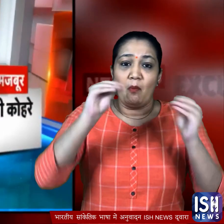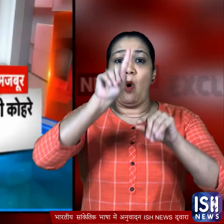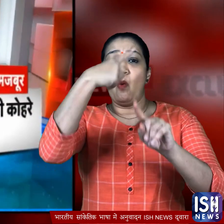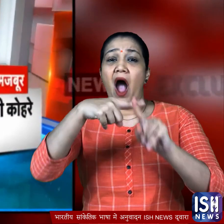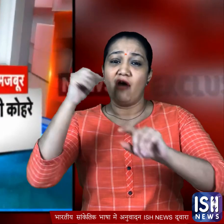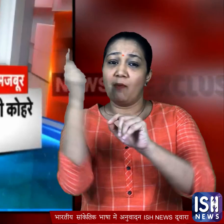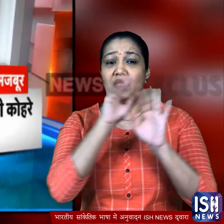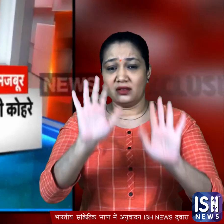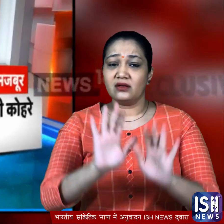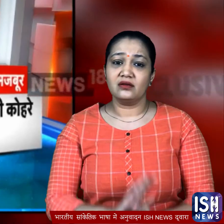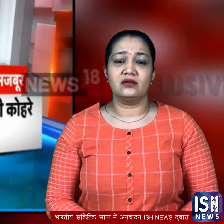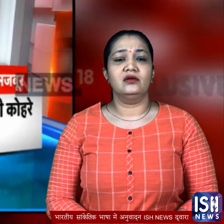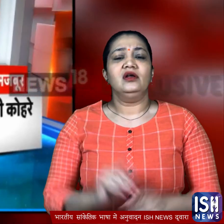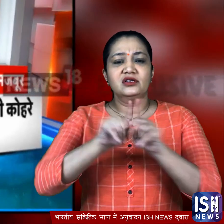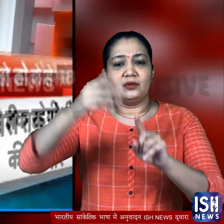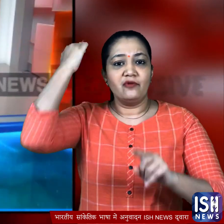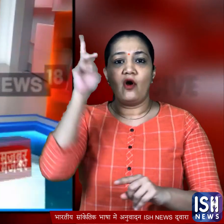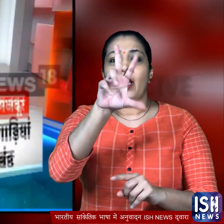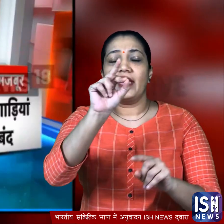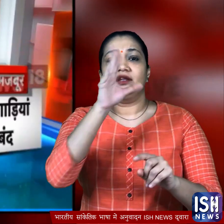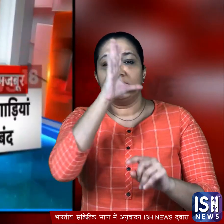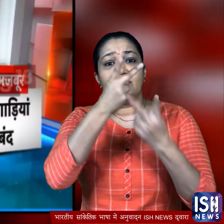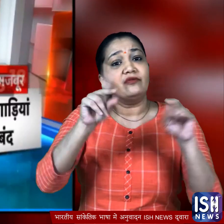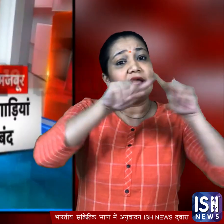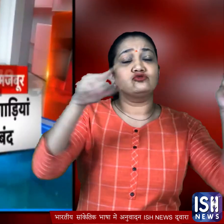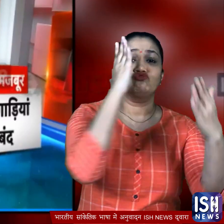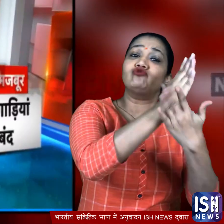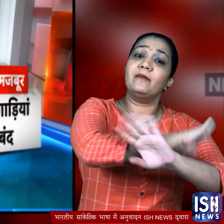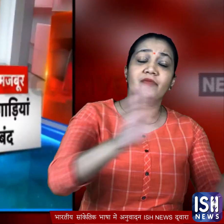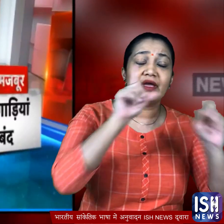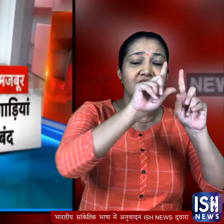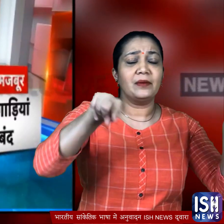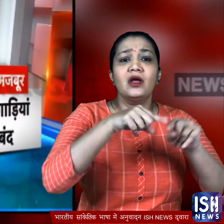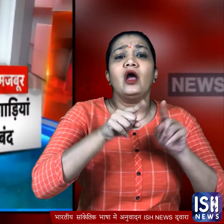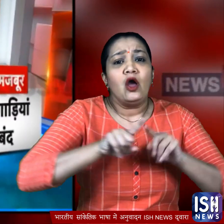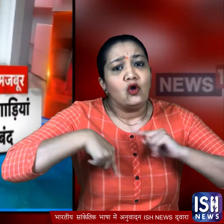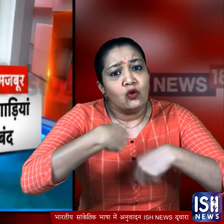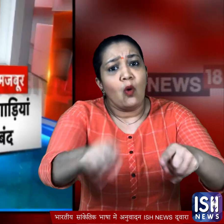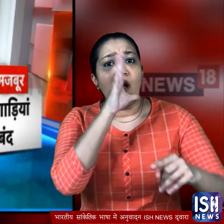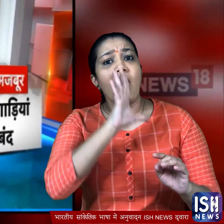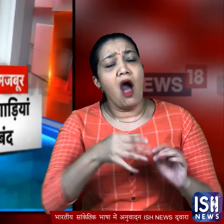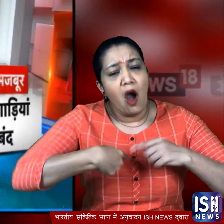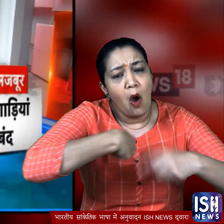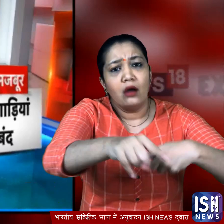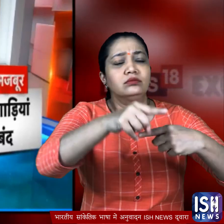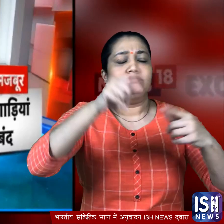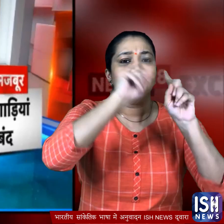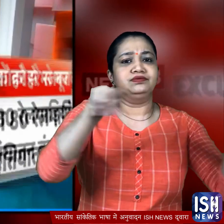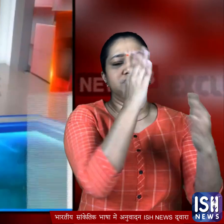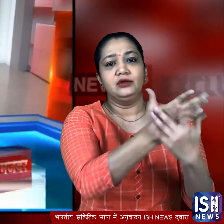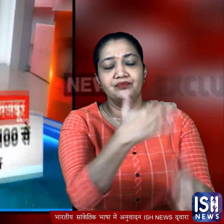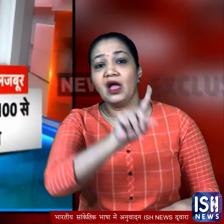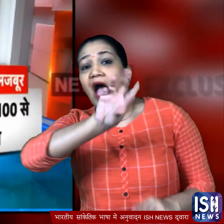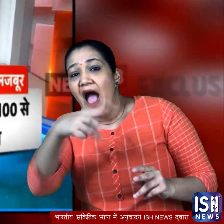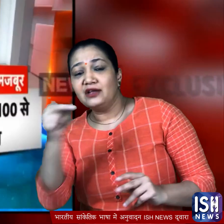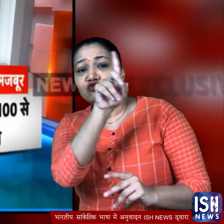पर अभी 1.5 महीना और बनी रहेगी, जिसकी वजह से पहले से 80 रेलगाड़ियां बंद की जा चुकी हैं। ये 80 रेलगाड़ियां वो हैं जो रोज चलने वाली हैं। इनके अलावा 100